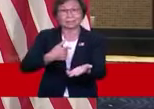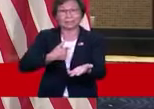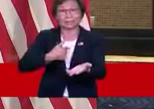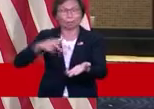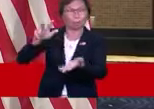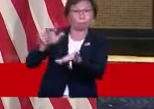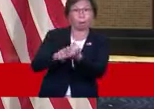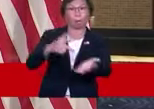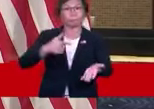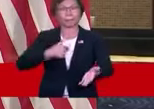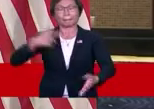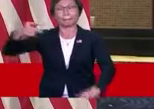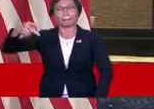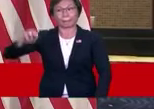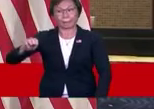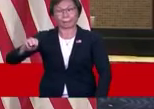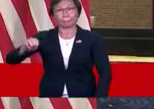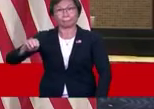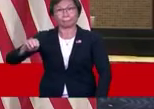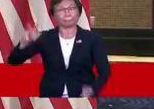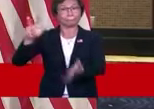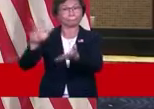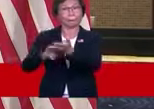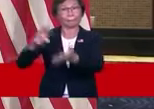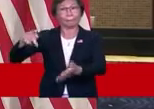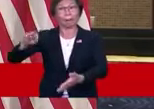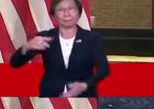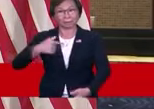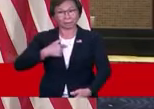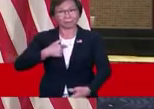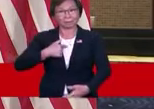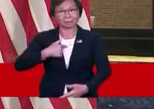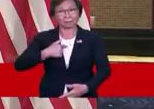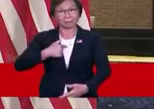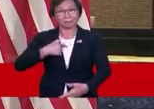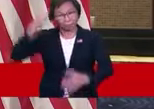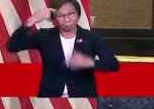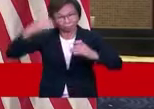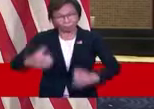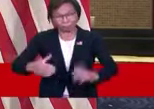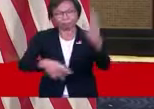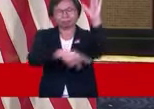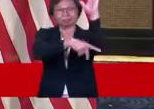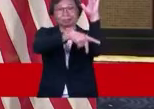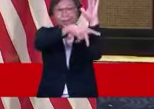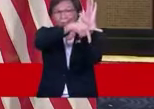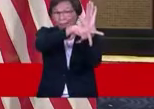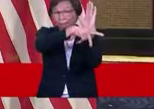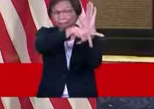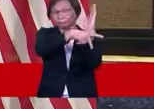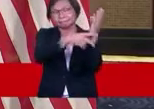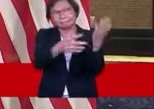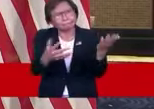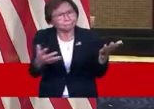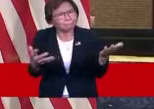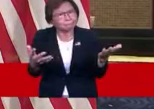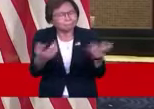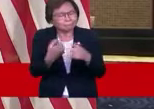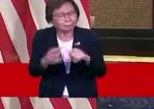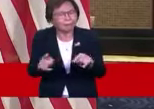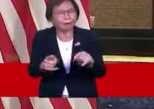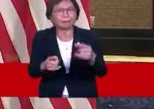saya sebagai Perdana Menteri ditentukan dipalembanh namun